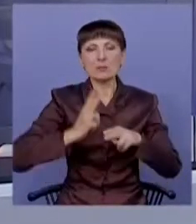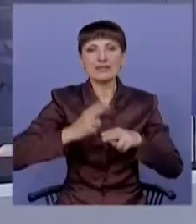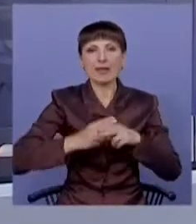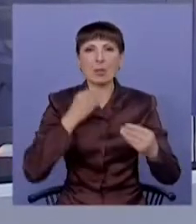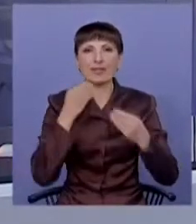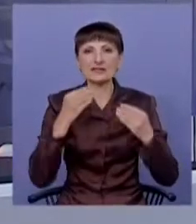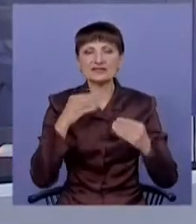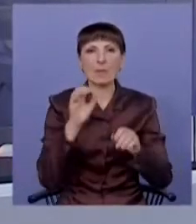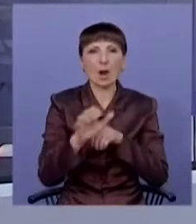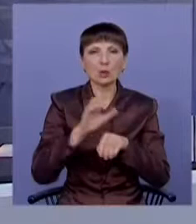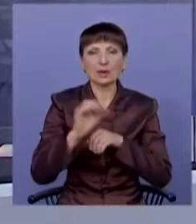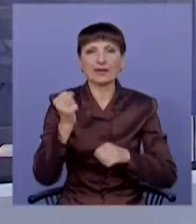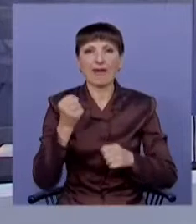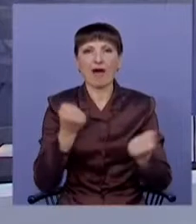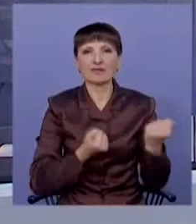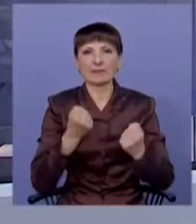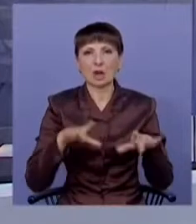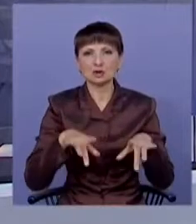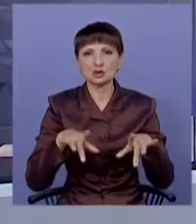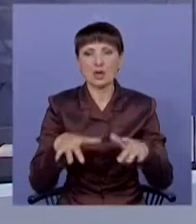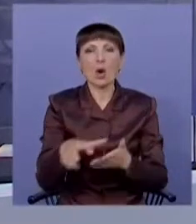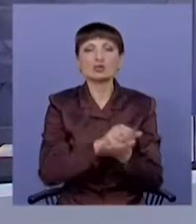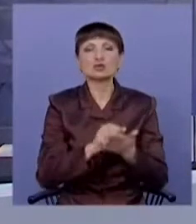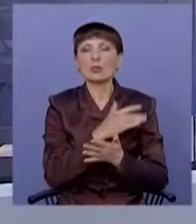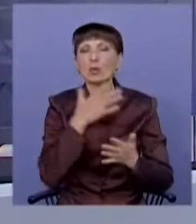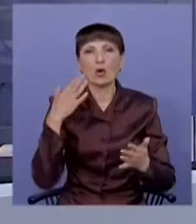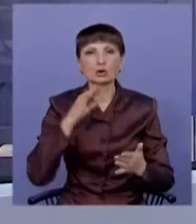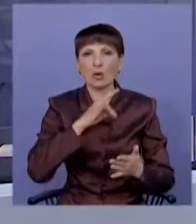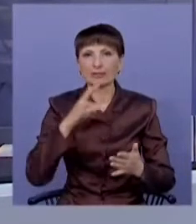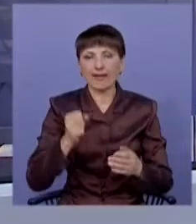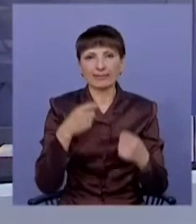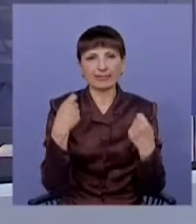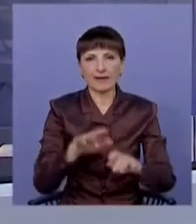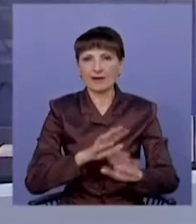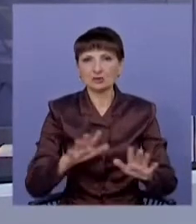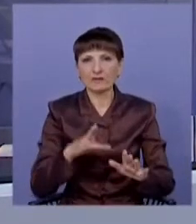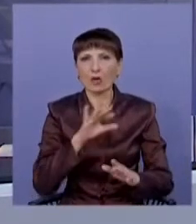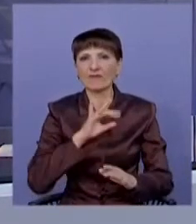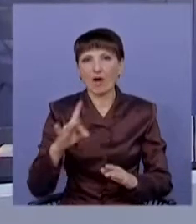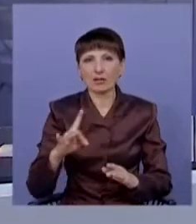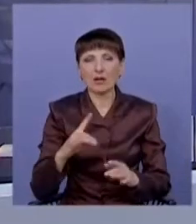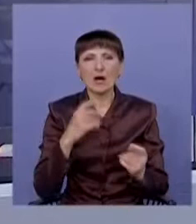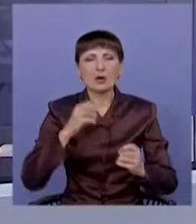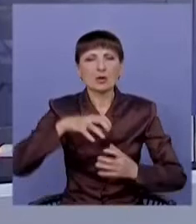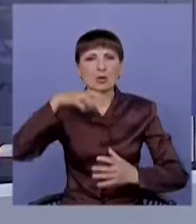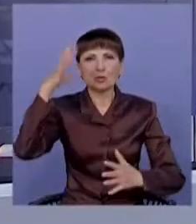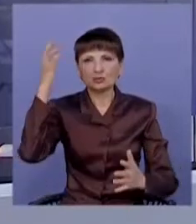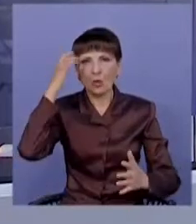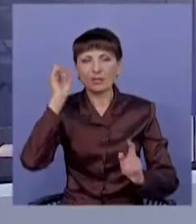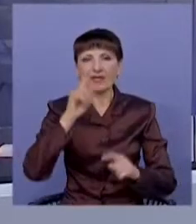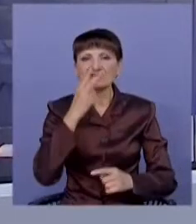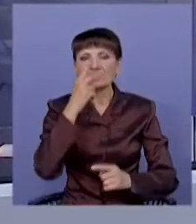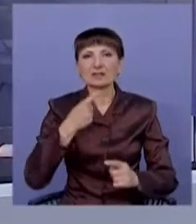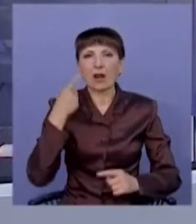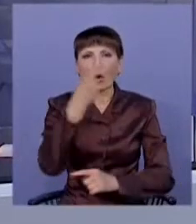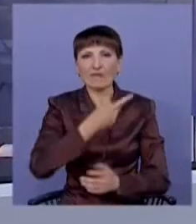металлопластиковая продукция и автомобильные шины. Огонь уничтожил десятки тонн нереализованного товара. Огромные клубы дыма были видны даже в